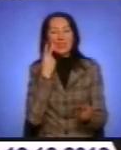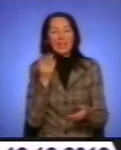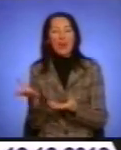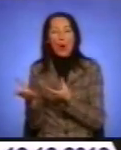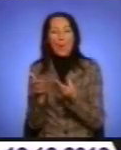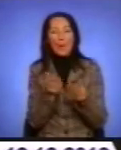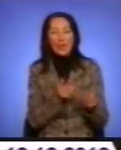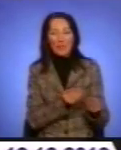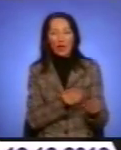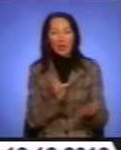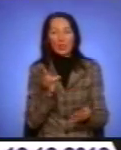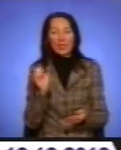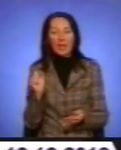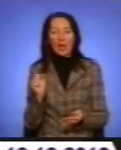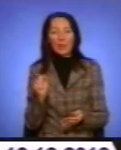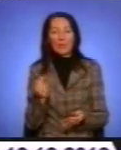впливають на